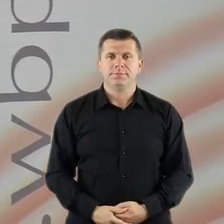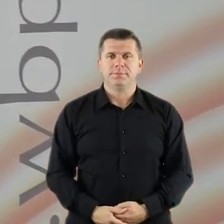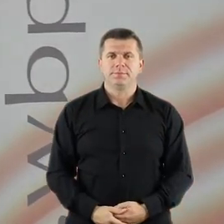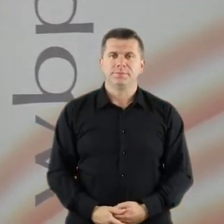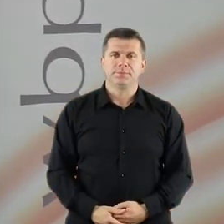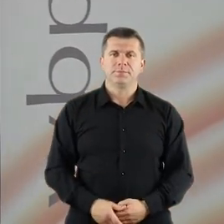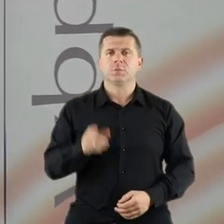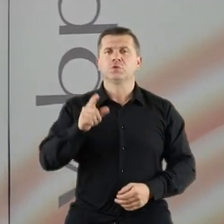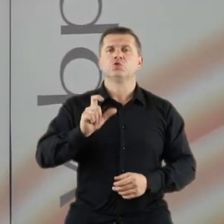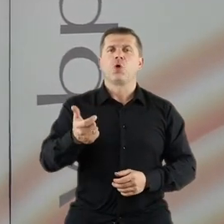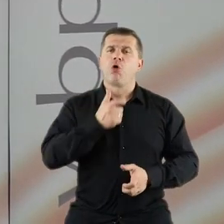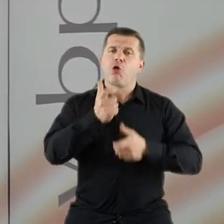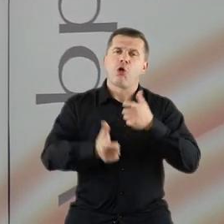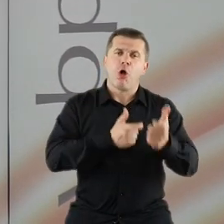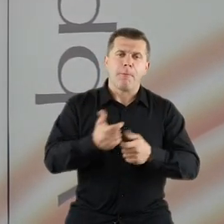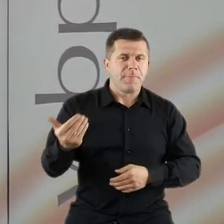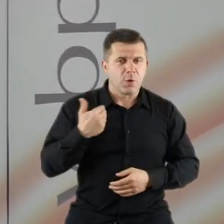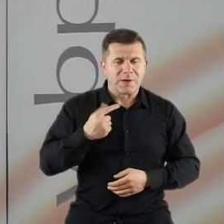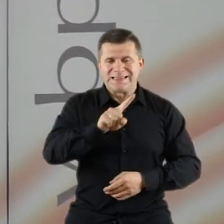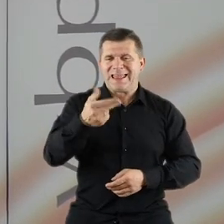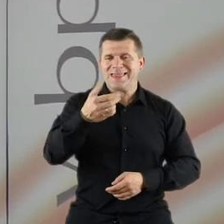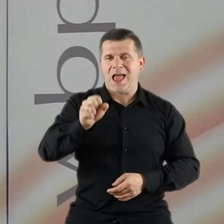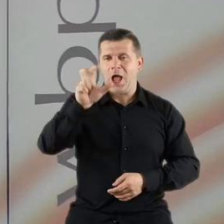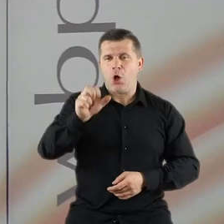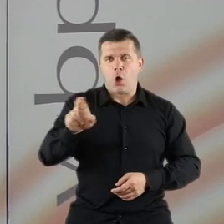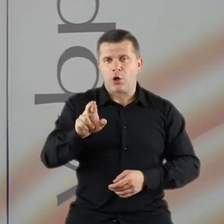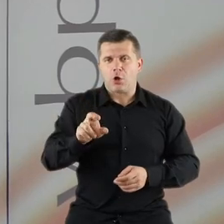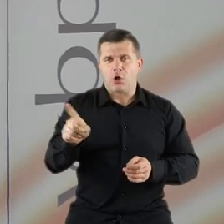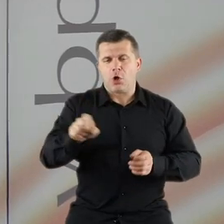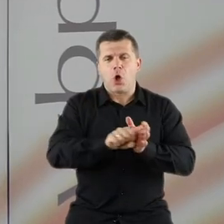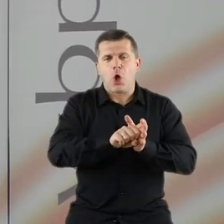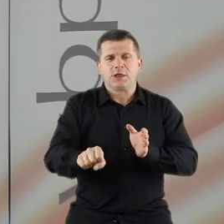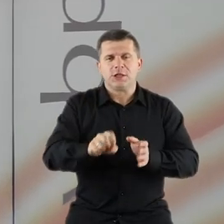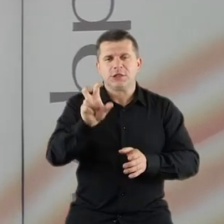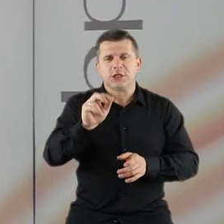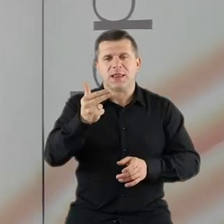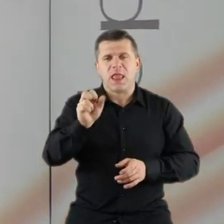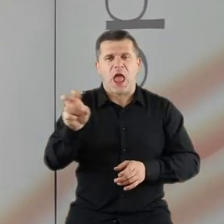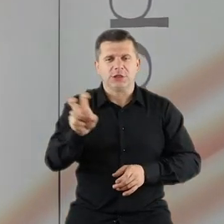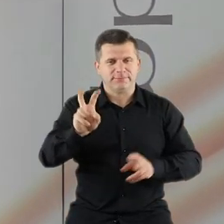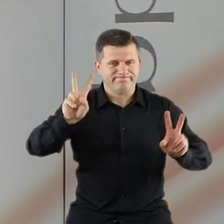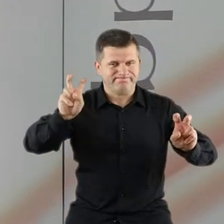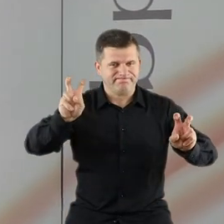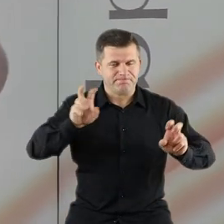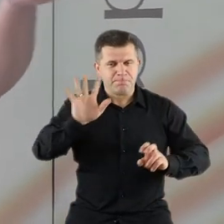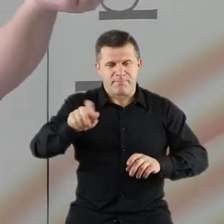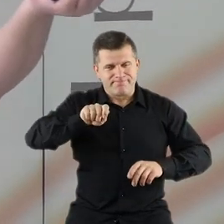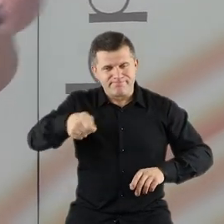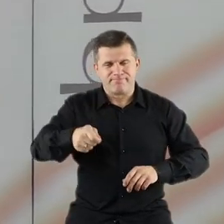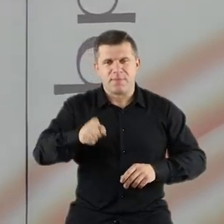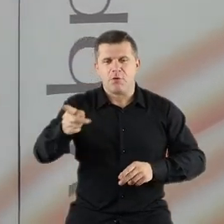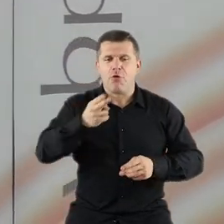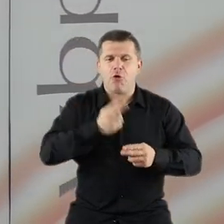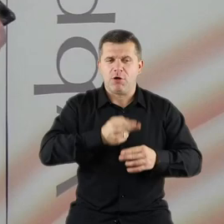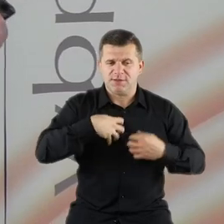a więc to co robił znachor to co robił odczynia czczo tedy kiedy Miał do